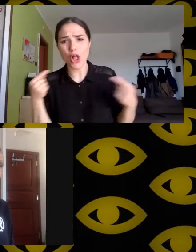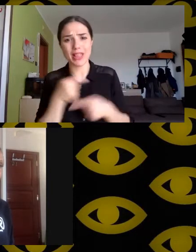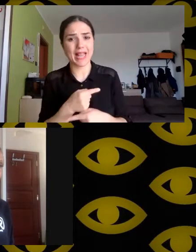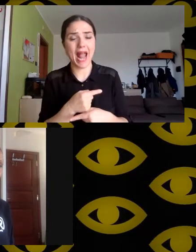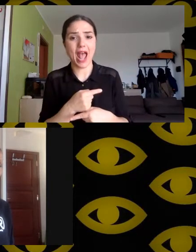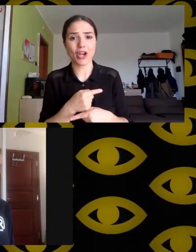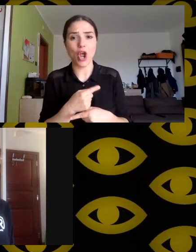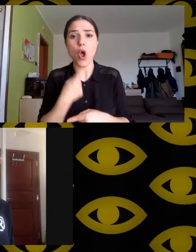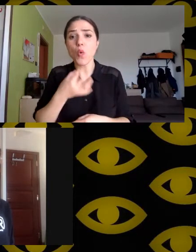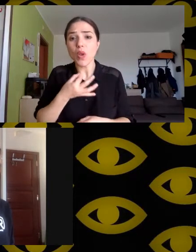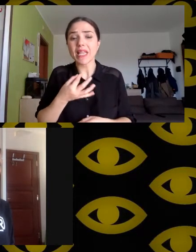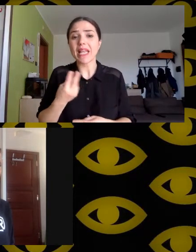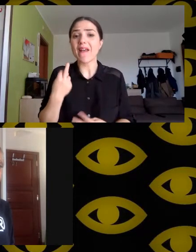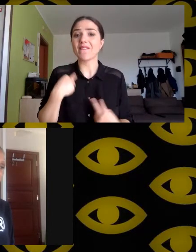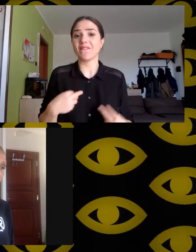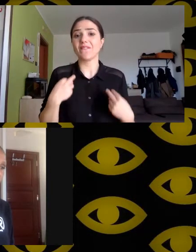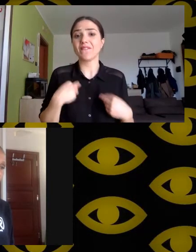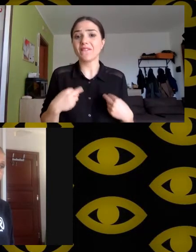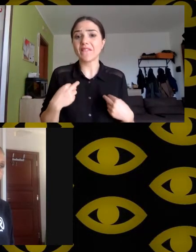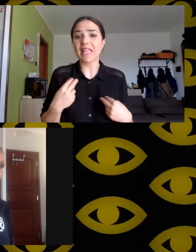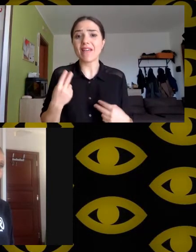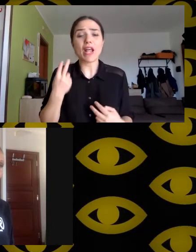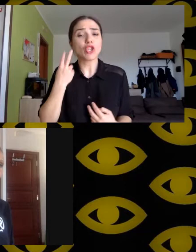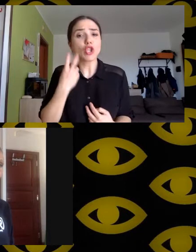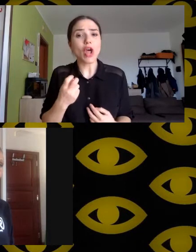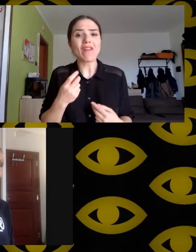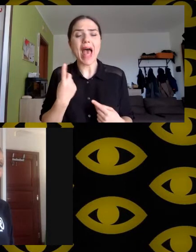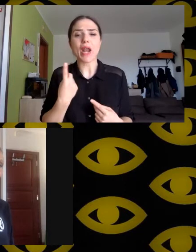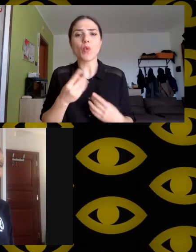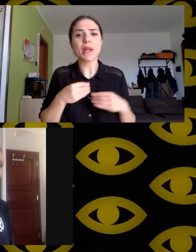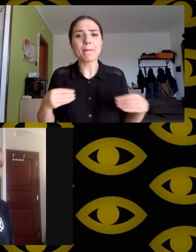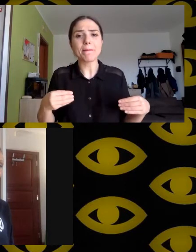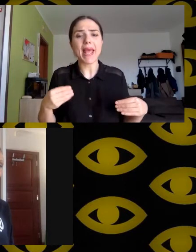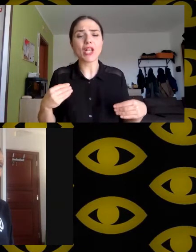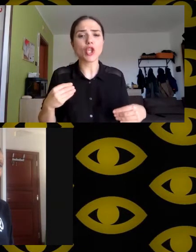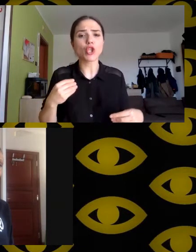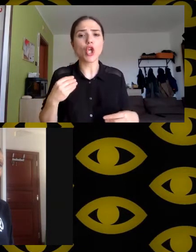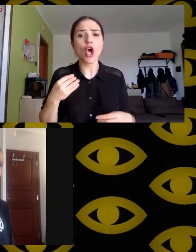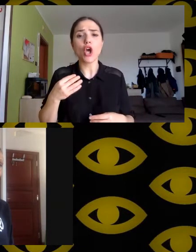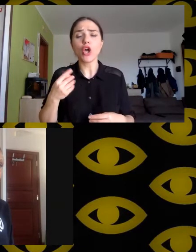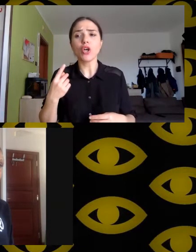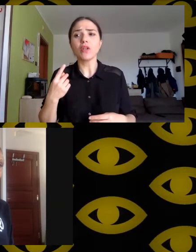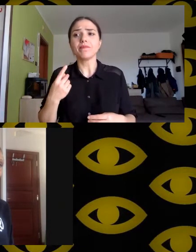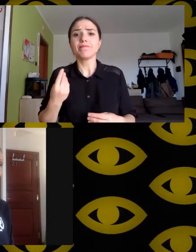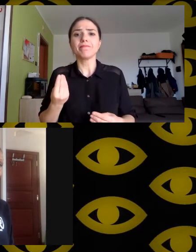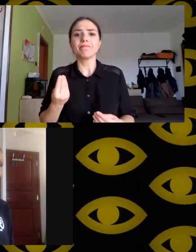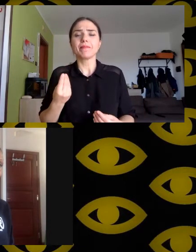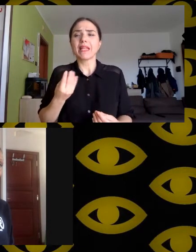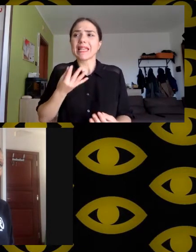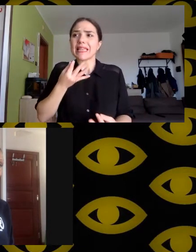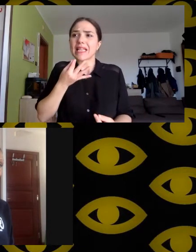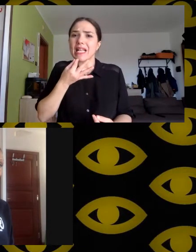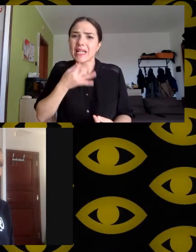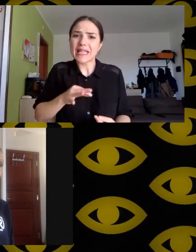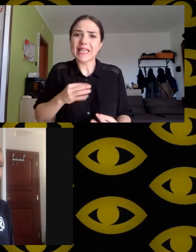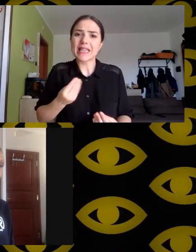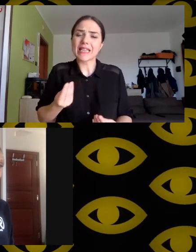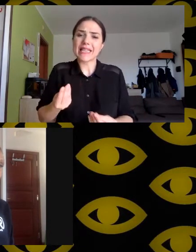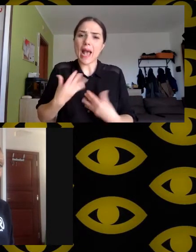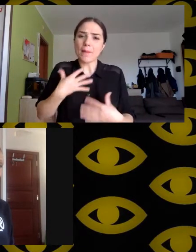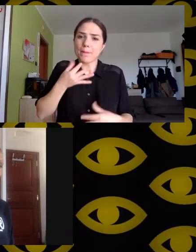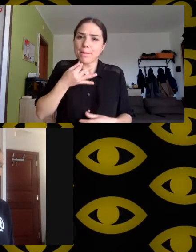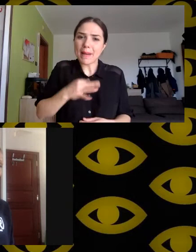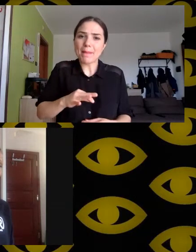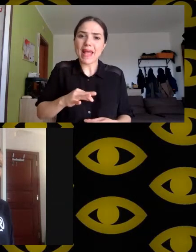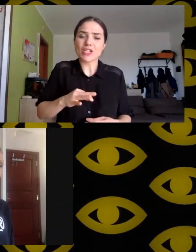è vivere, è aver trovato un metodo che ti ha permesso di tirar fuori il massimo delle tue virtù, delle